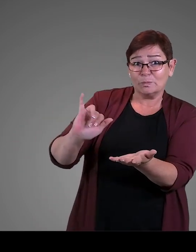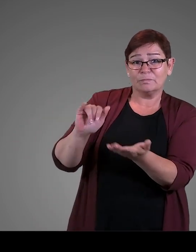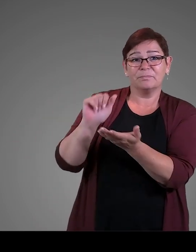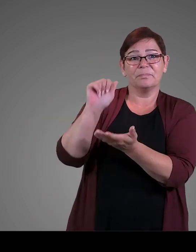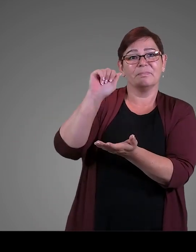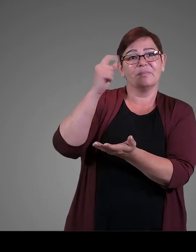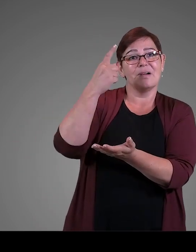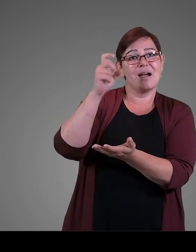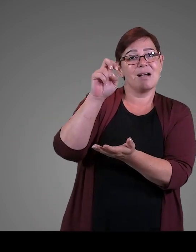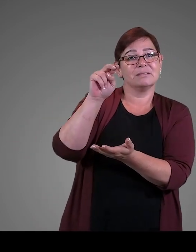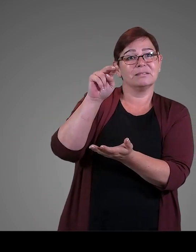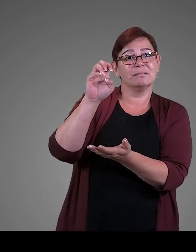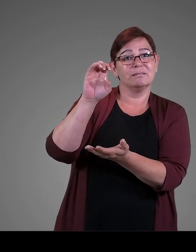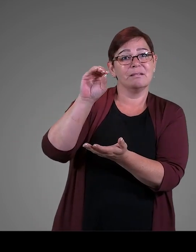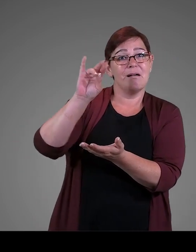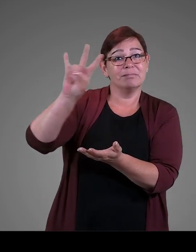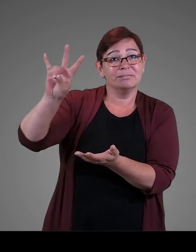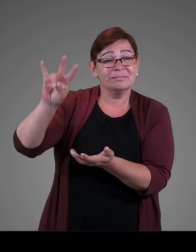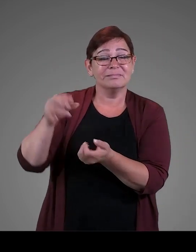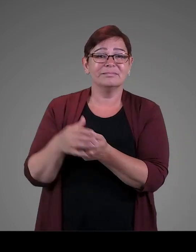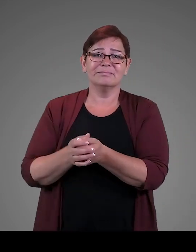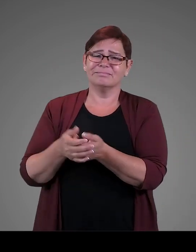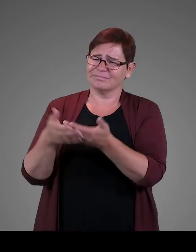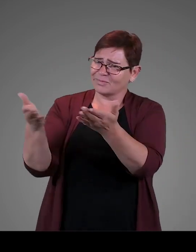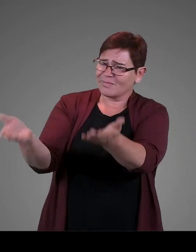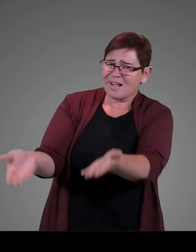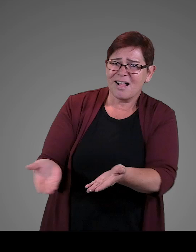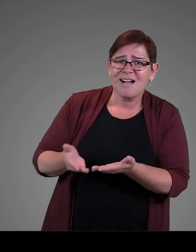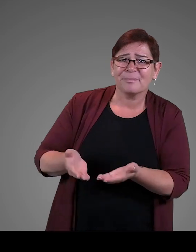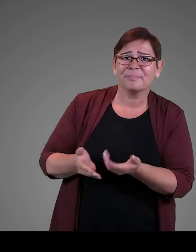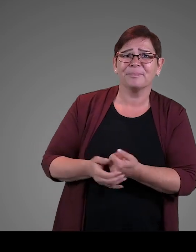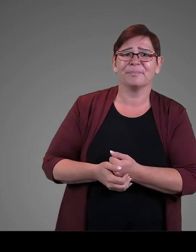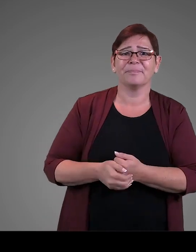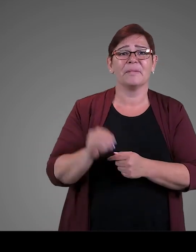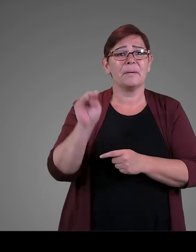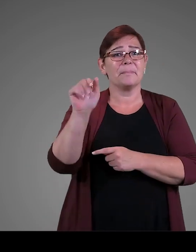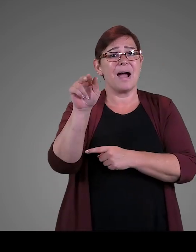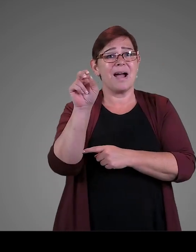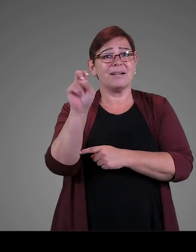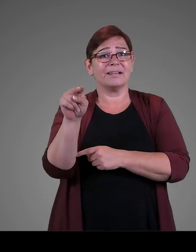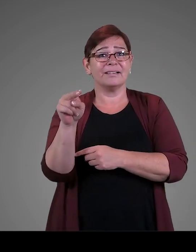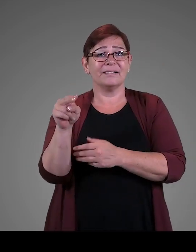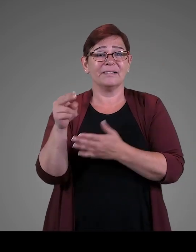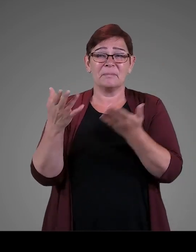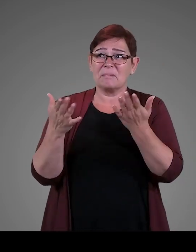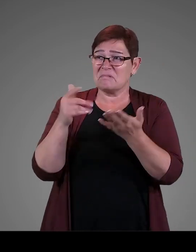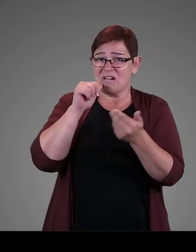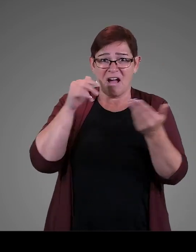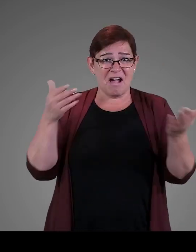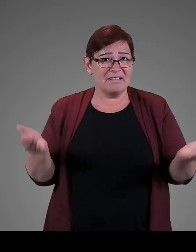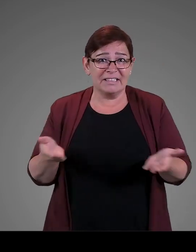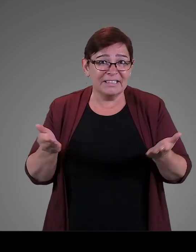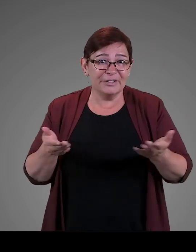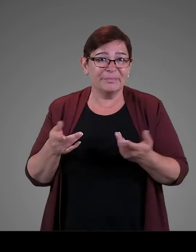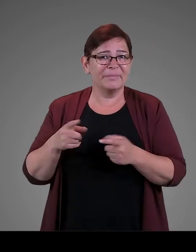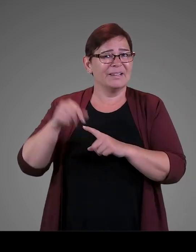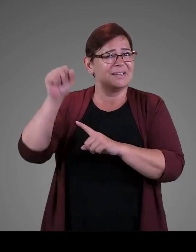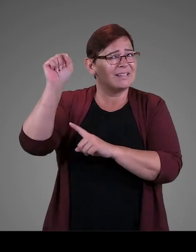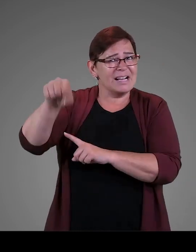Emma aussi, évidemment, de Axe Néo 7. Bel accueil. Manon, qui est peut-être pas dans la salle. Oui, elle est